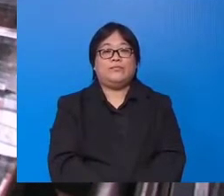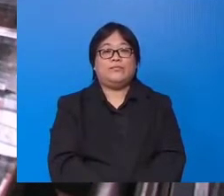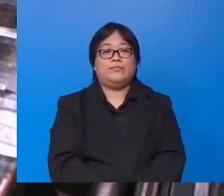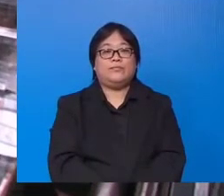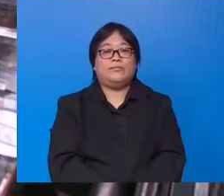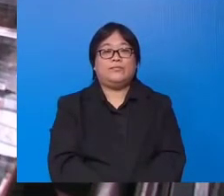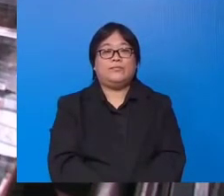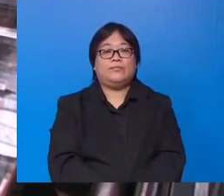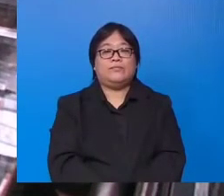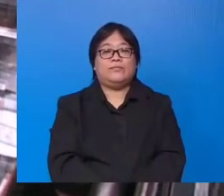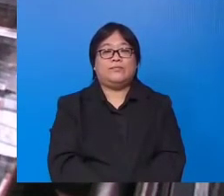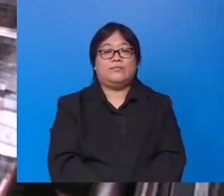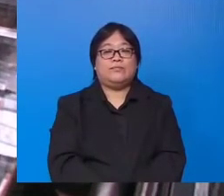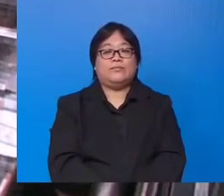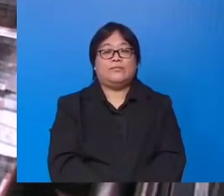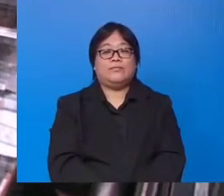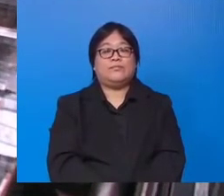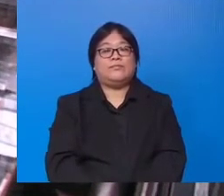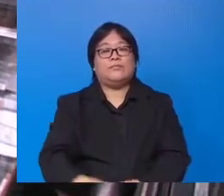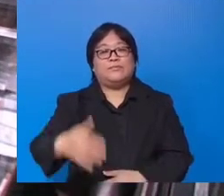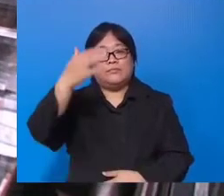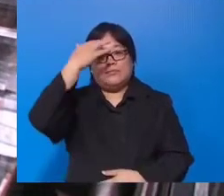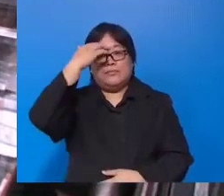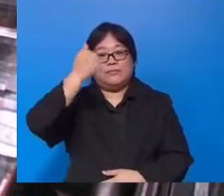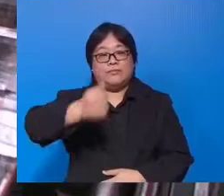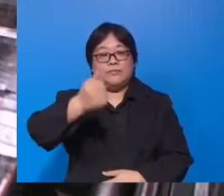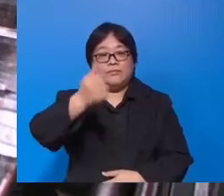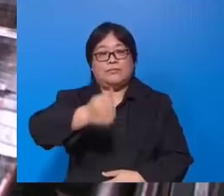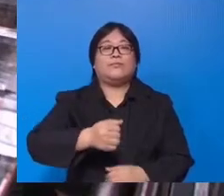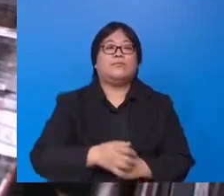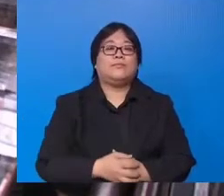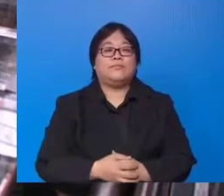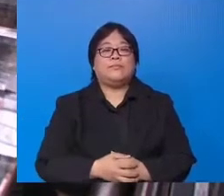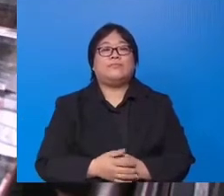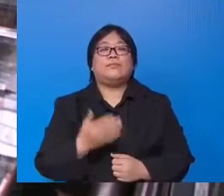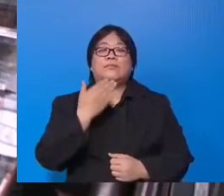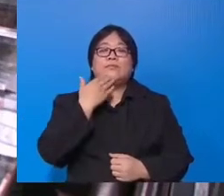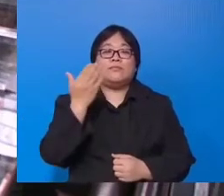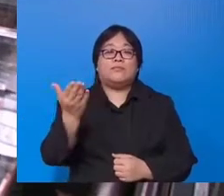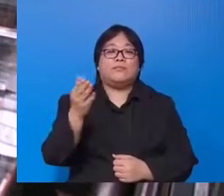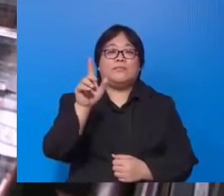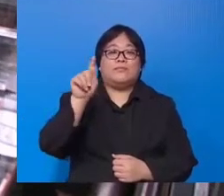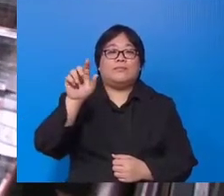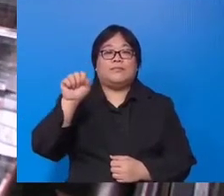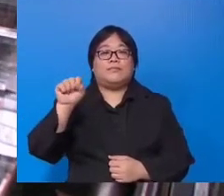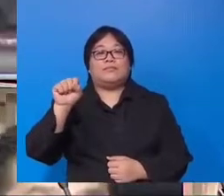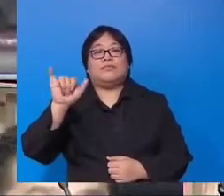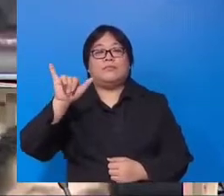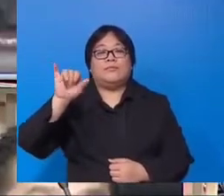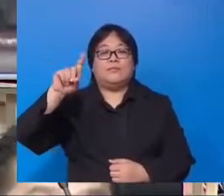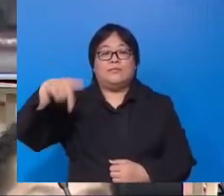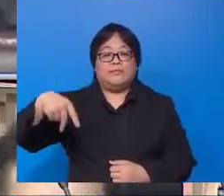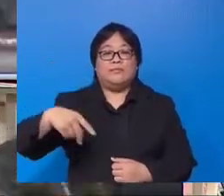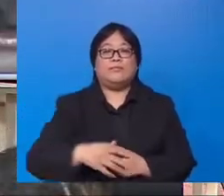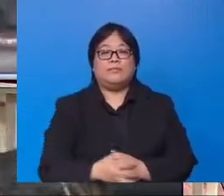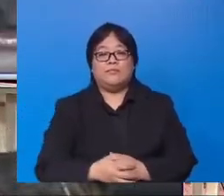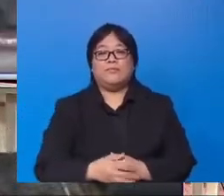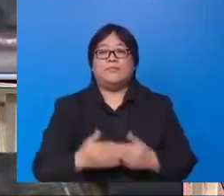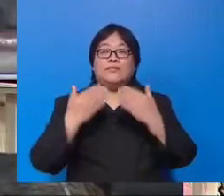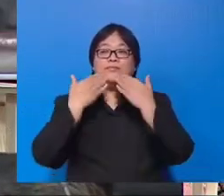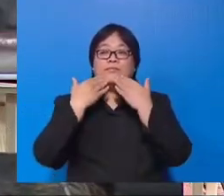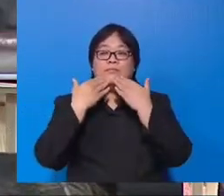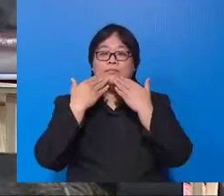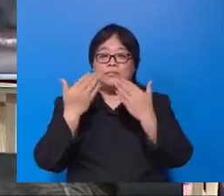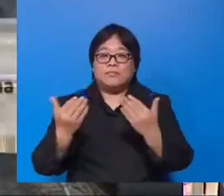the lounge Hai sudah Roman Rohim salamualaikum warahmatullahi wabarakatuh masih tasyri Eh ini Betul tapi